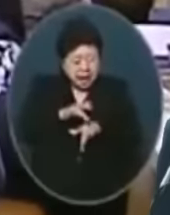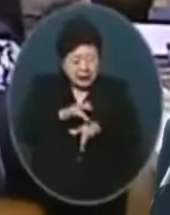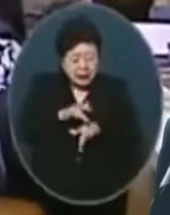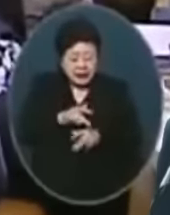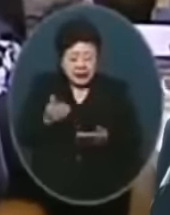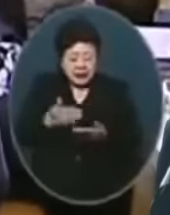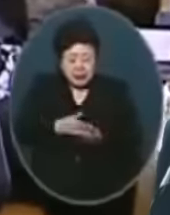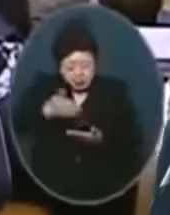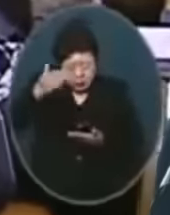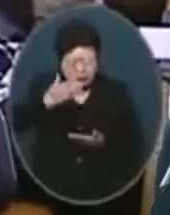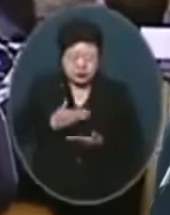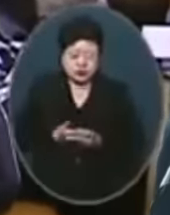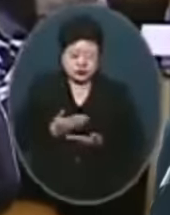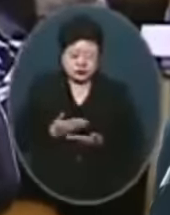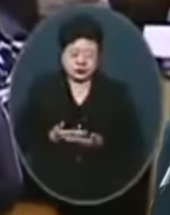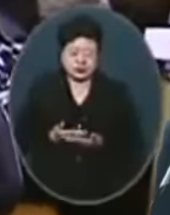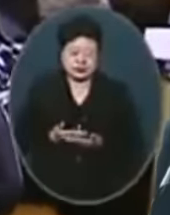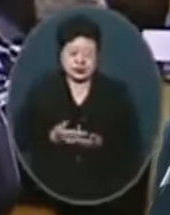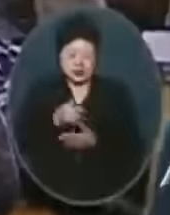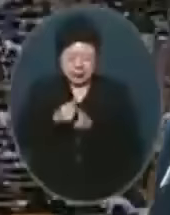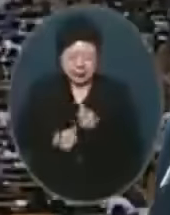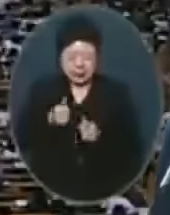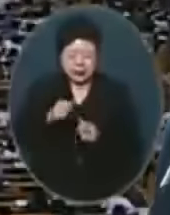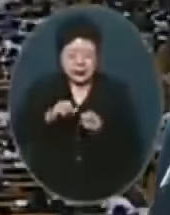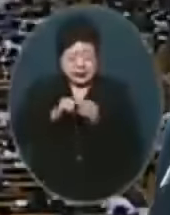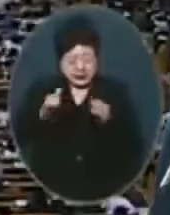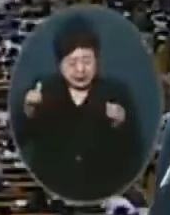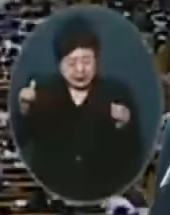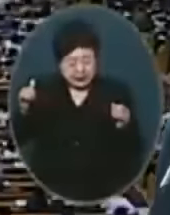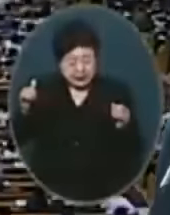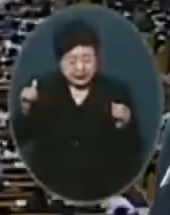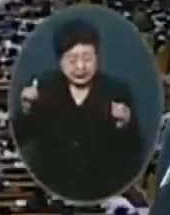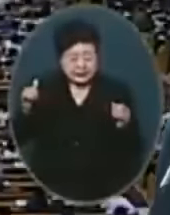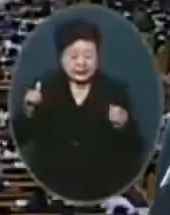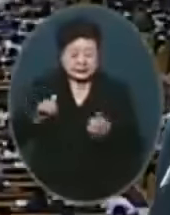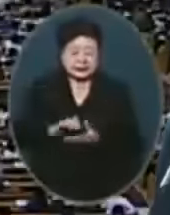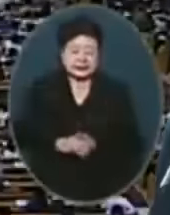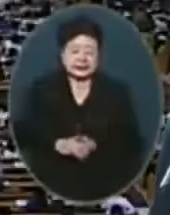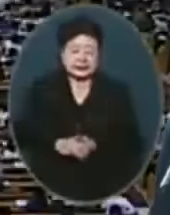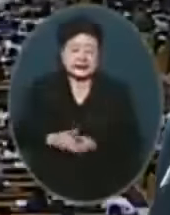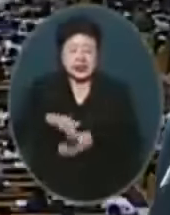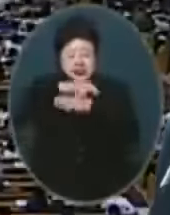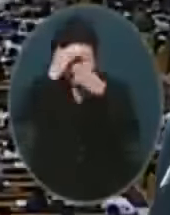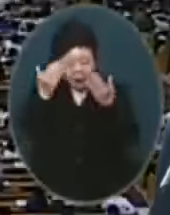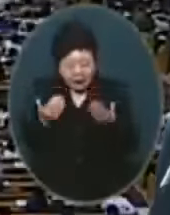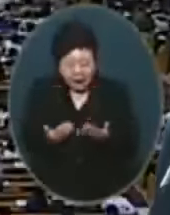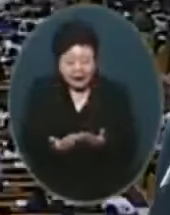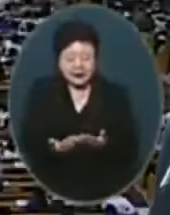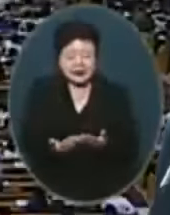멸하여 주시옵소서. 하나님의 백성이 다